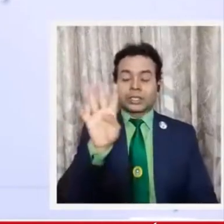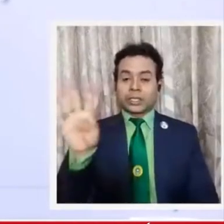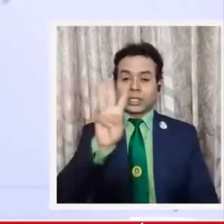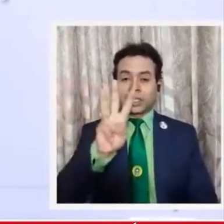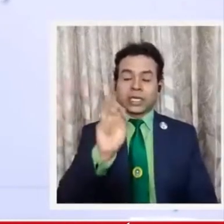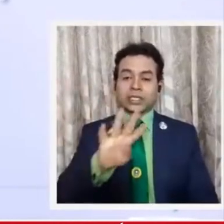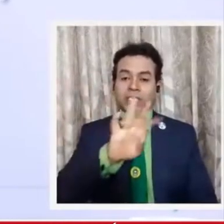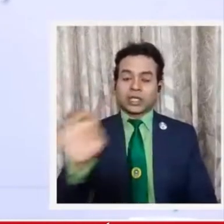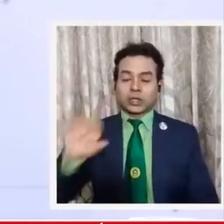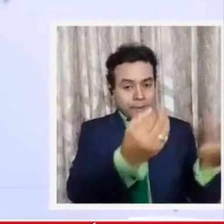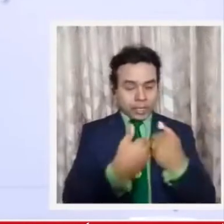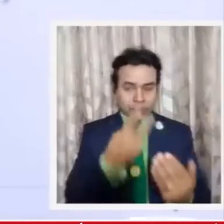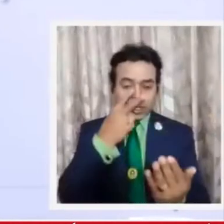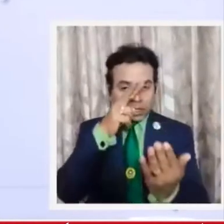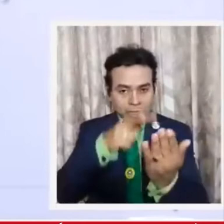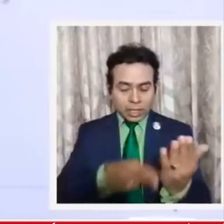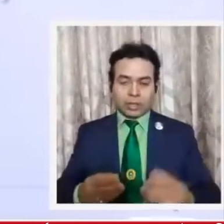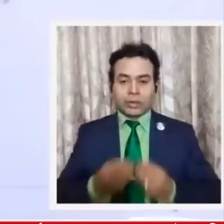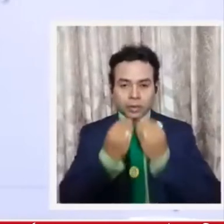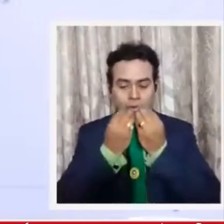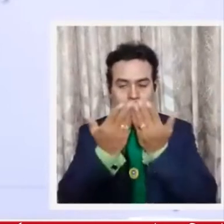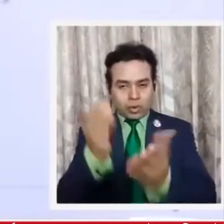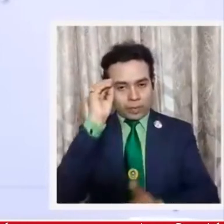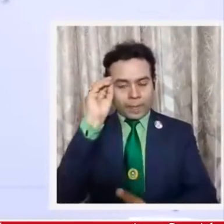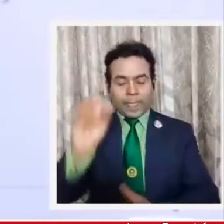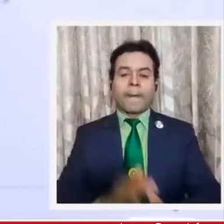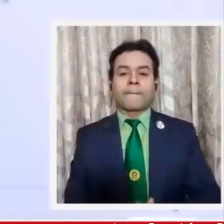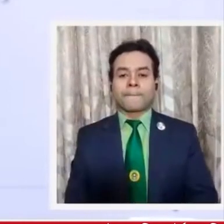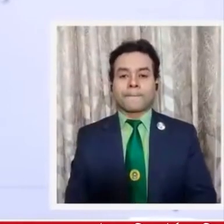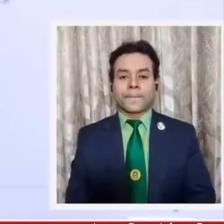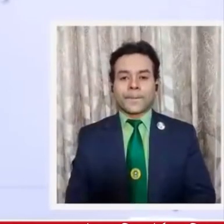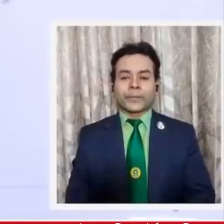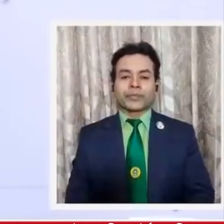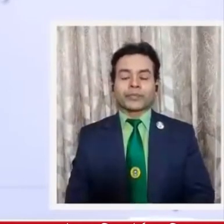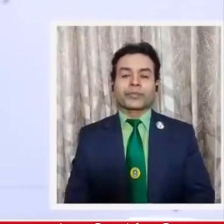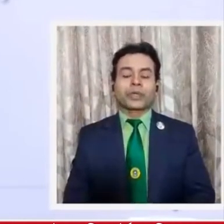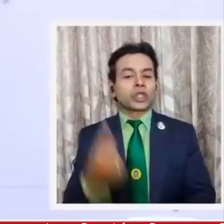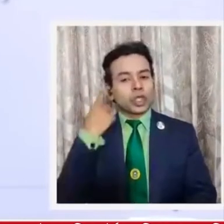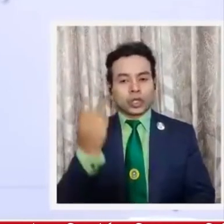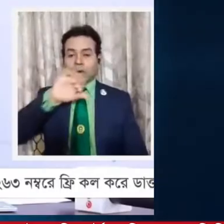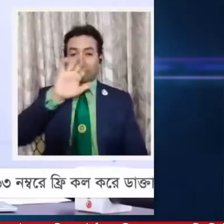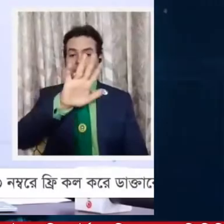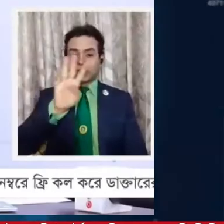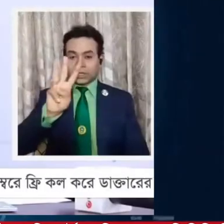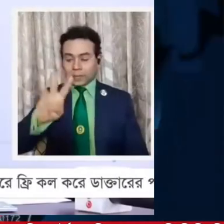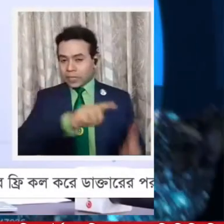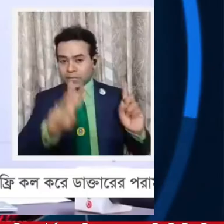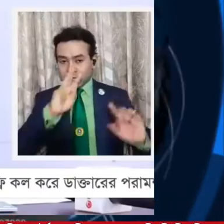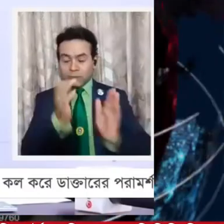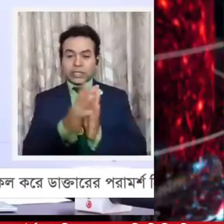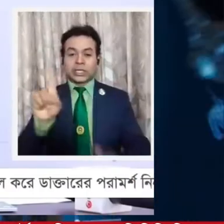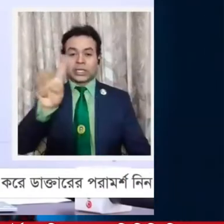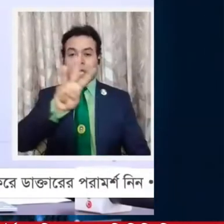সংক্রমিত 2,449 জন শনাক্ত হওয়ার কথা জানানো হয়েছিল। মারা গিয়েছিল 37 জন। দক্ষিণ পূর্ব